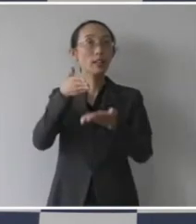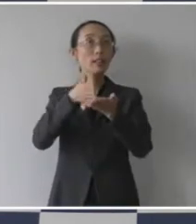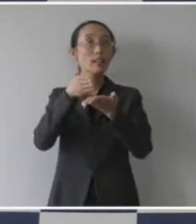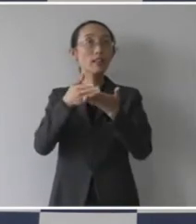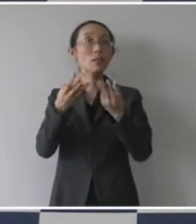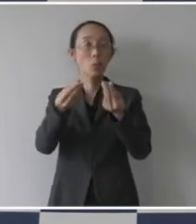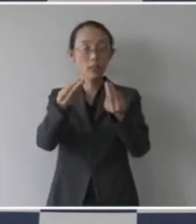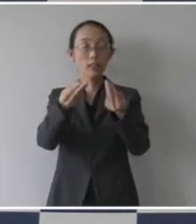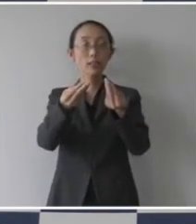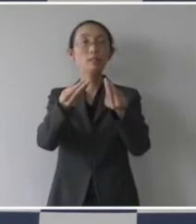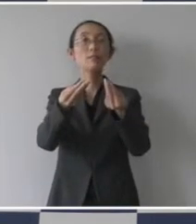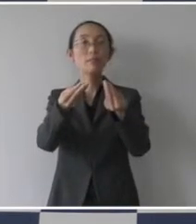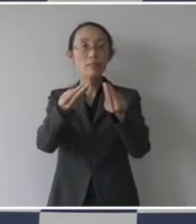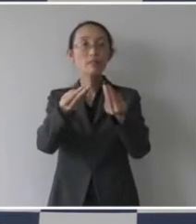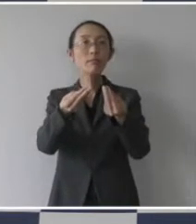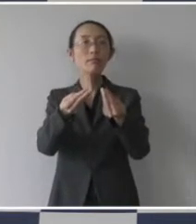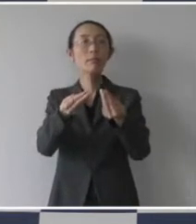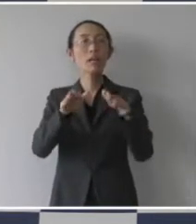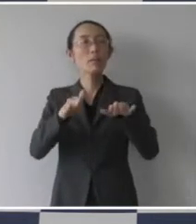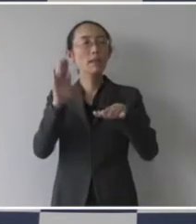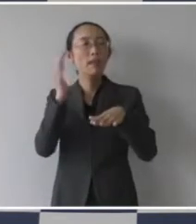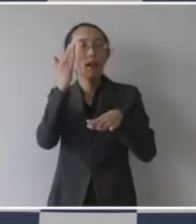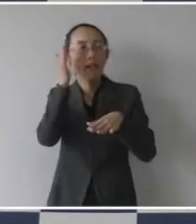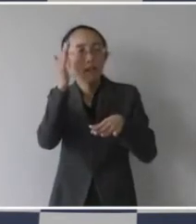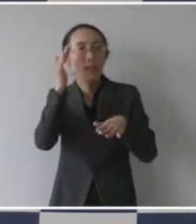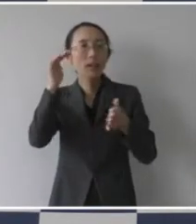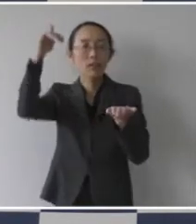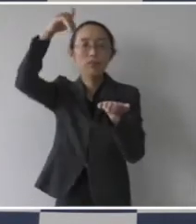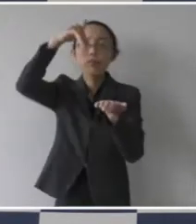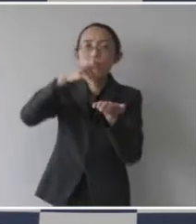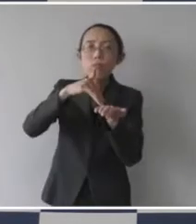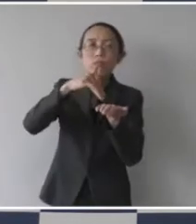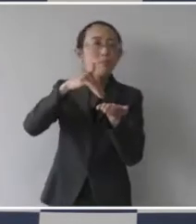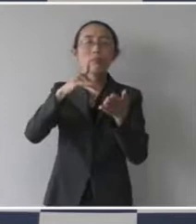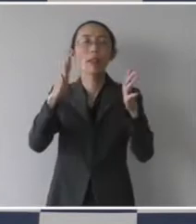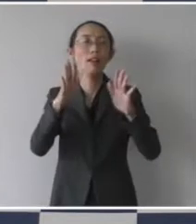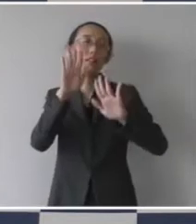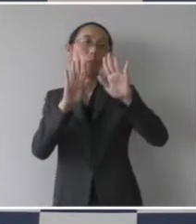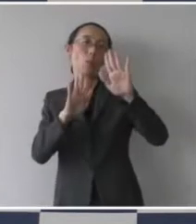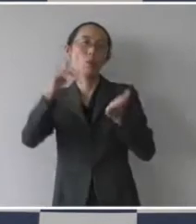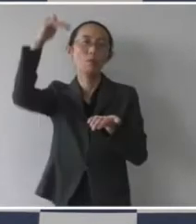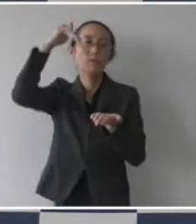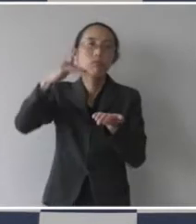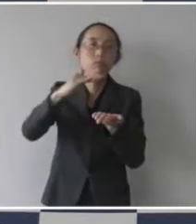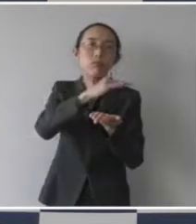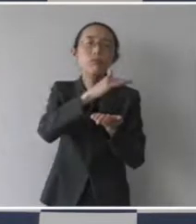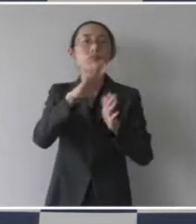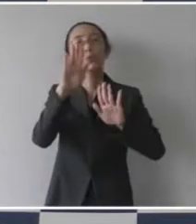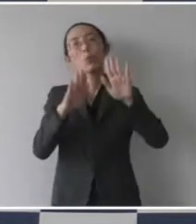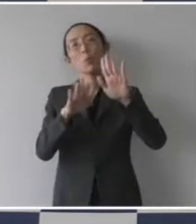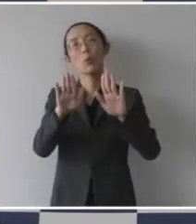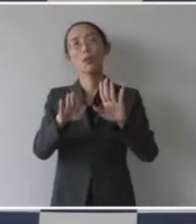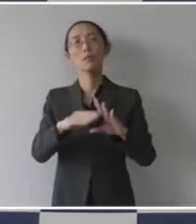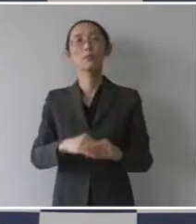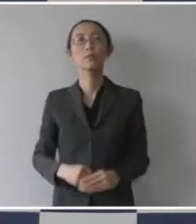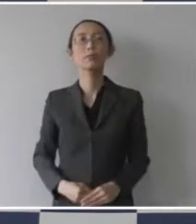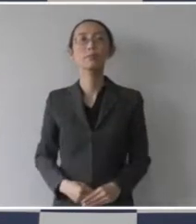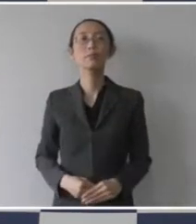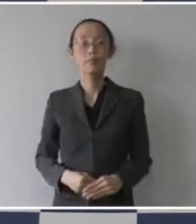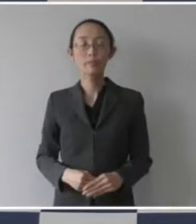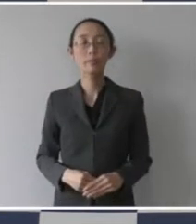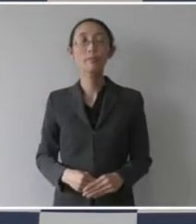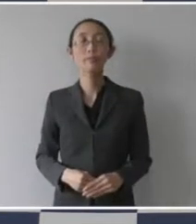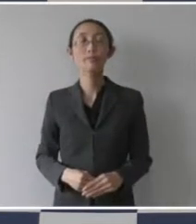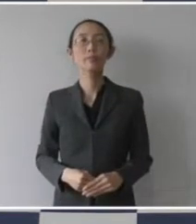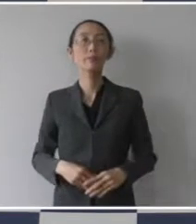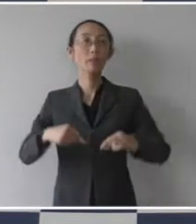して、なかなか下がりきらないという状況であります。まあ、感染 の,